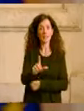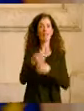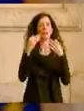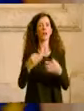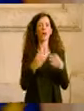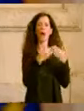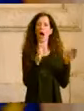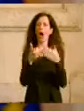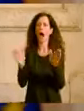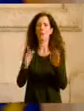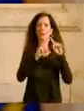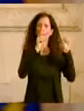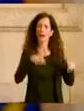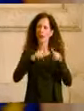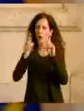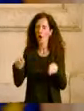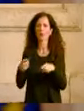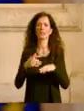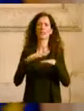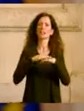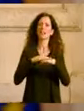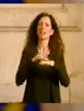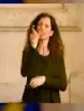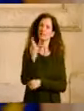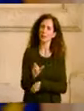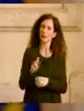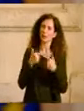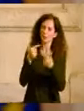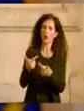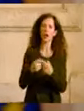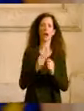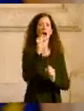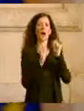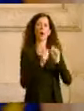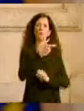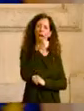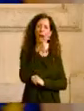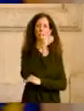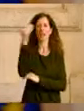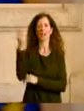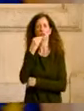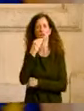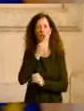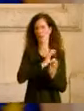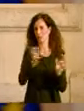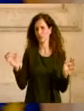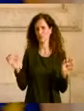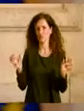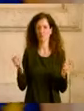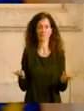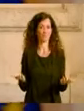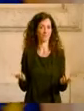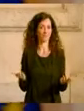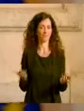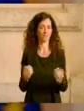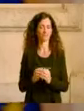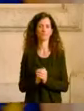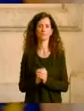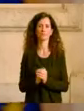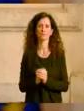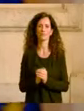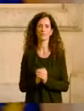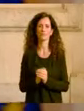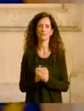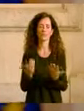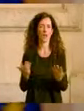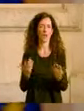riapertura dei negozi, servizi alla persona, bar, ristoranti e via discorrendo. Però dobbiamo intenderci, io sono stato